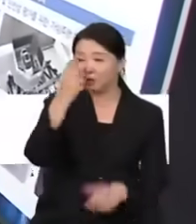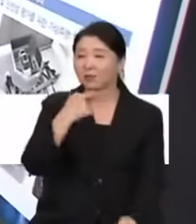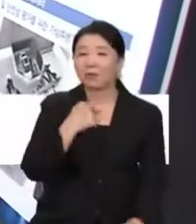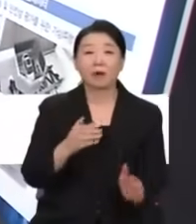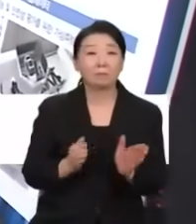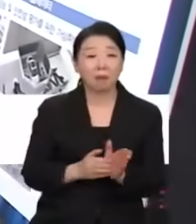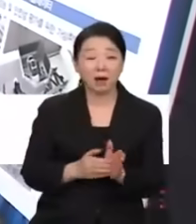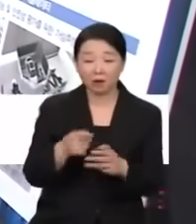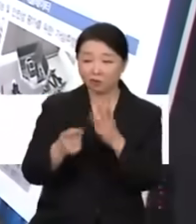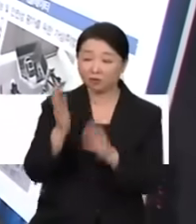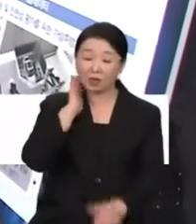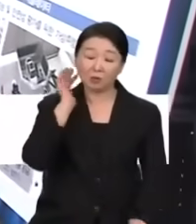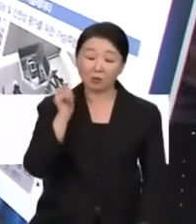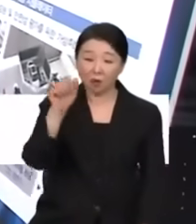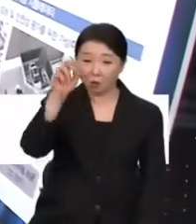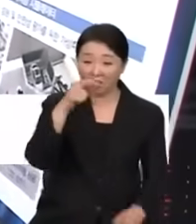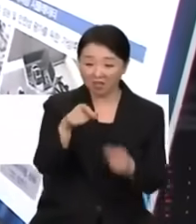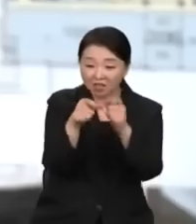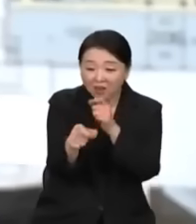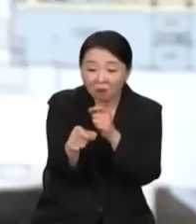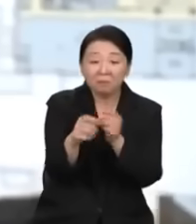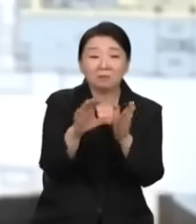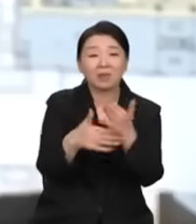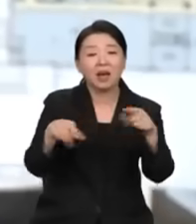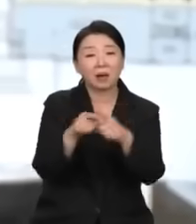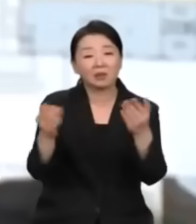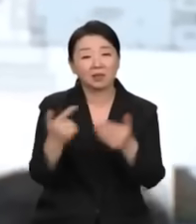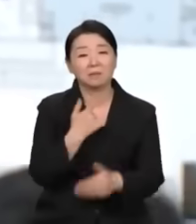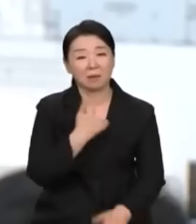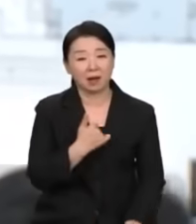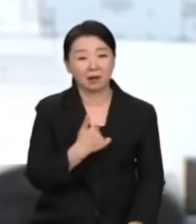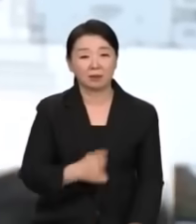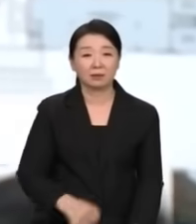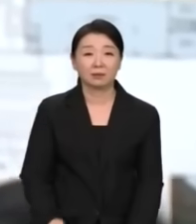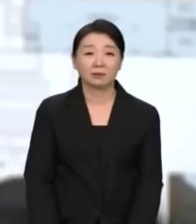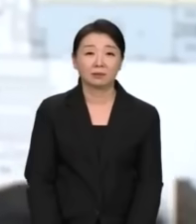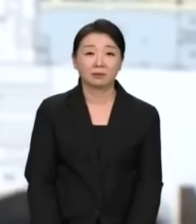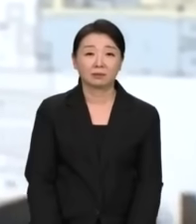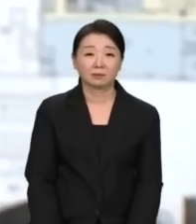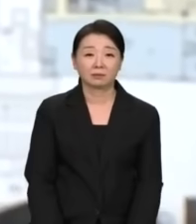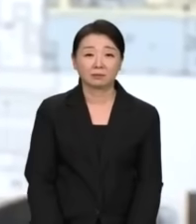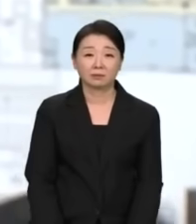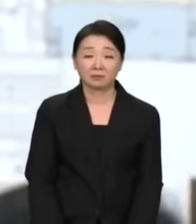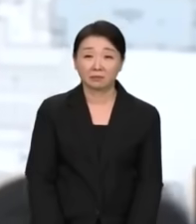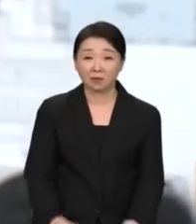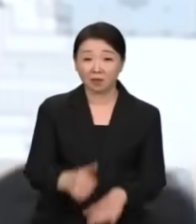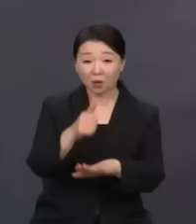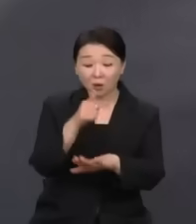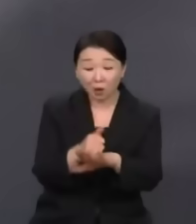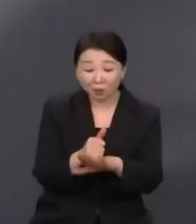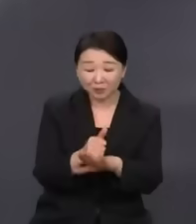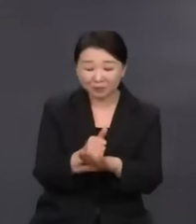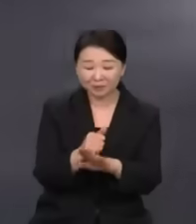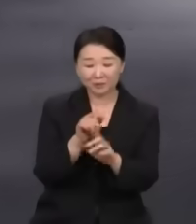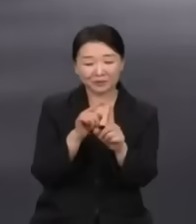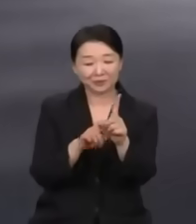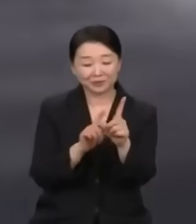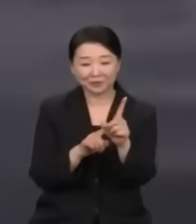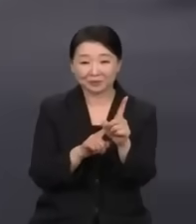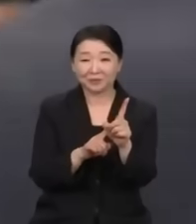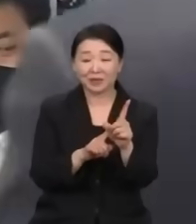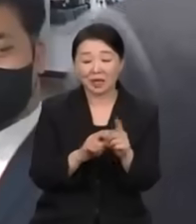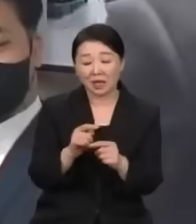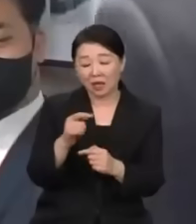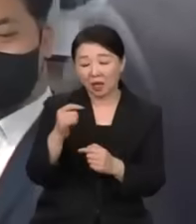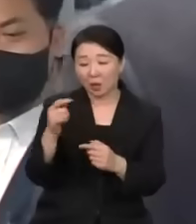대통령과는 광주지검 대검 중수부 시절 함께 일한 인연이 있습니다. 이 때문에 이 의원의 공개 반발엔